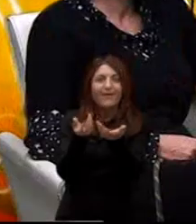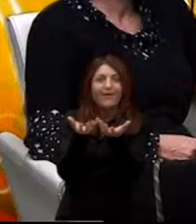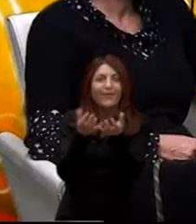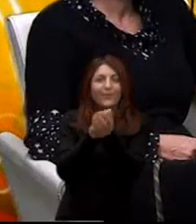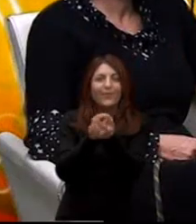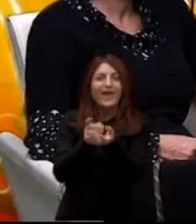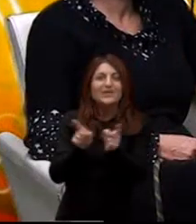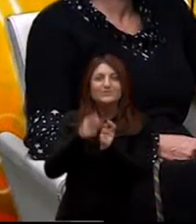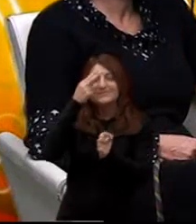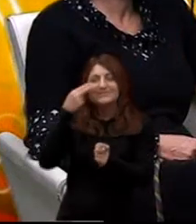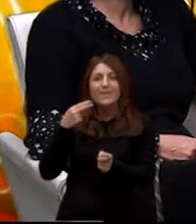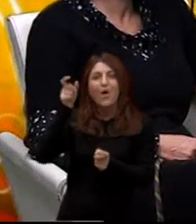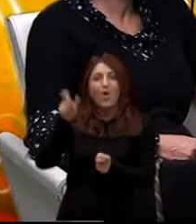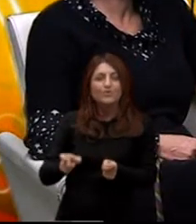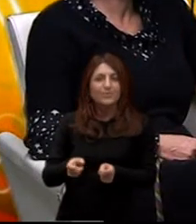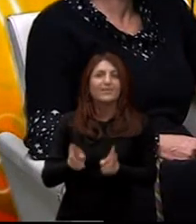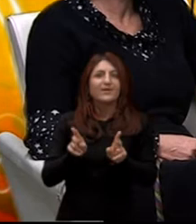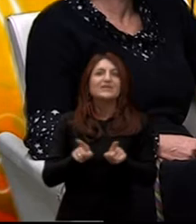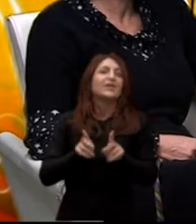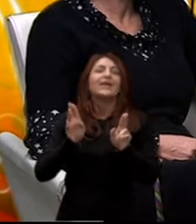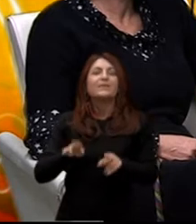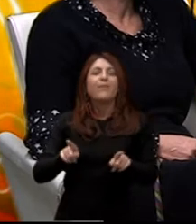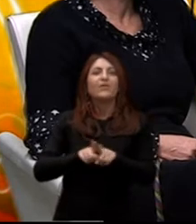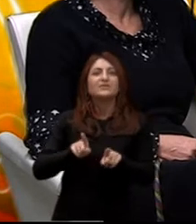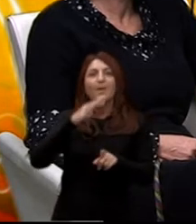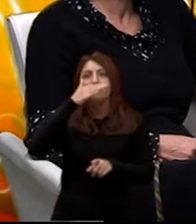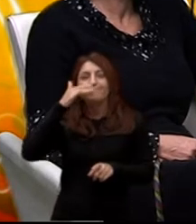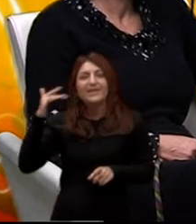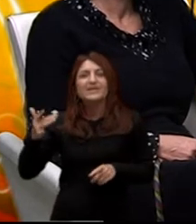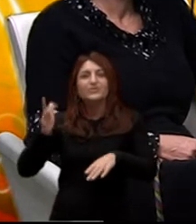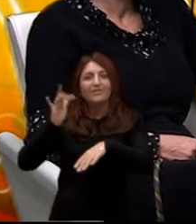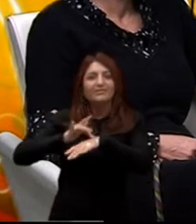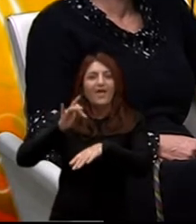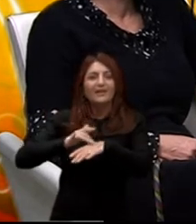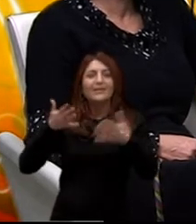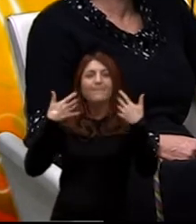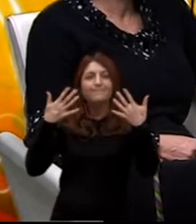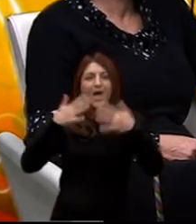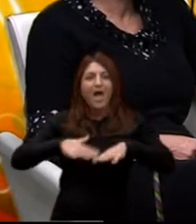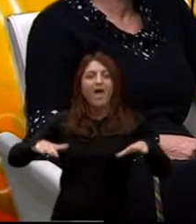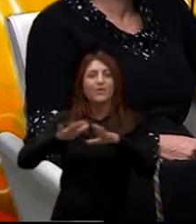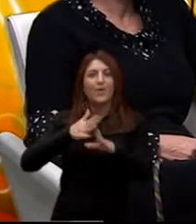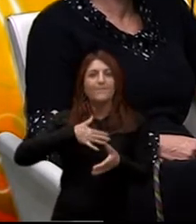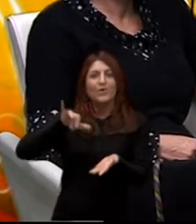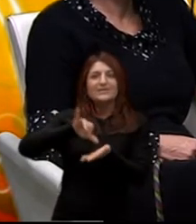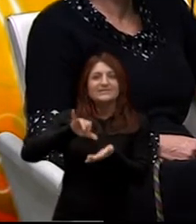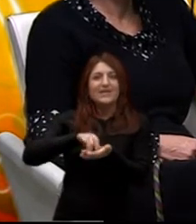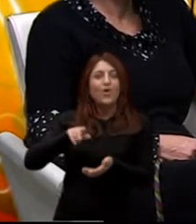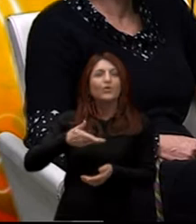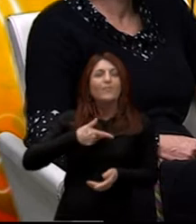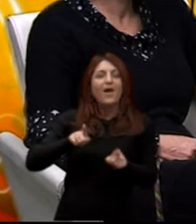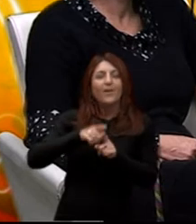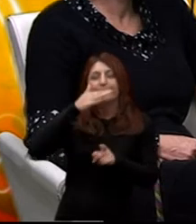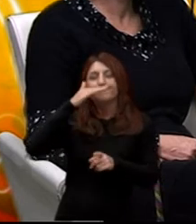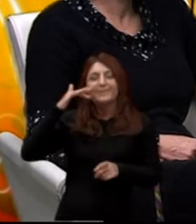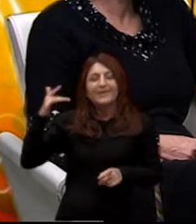osobu. Osim tih vrtova mi imamo mirisno-taktilni park u našem centru. Savršeno. Koji zapravo pruža određene mirisne